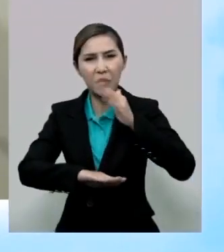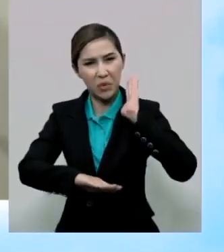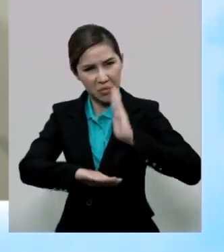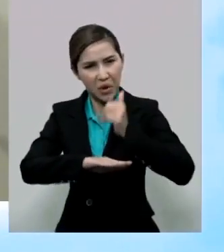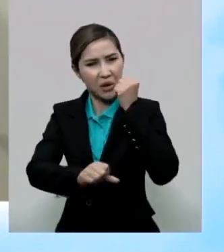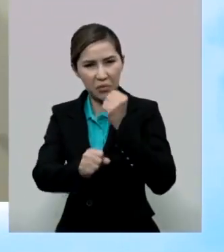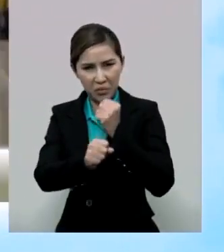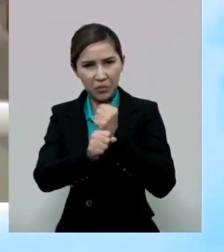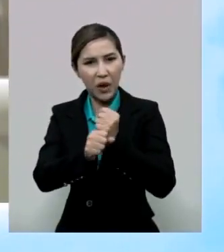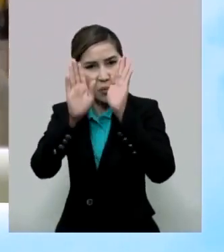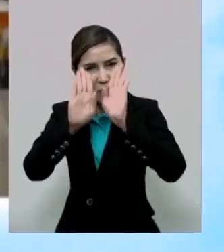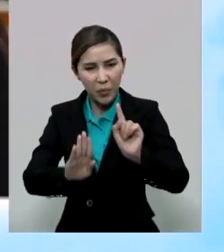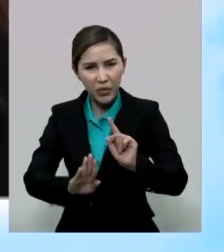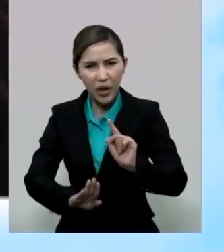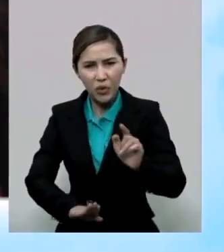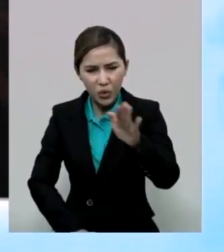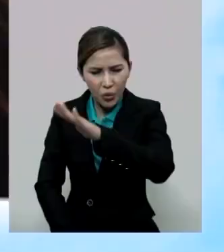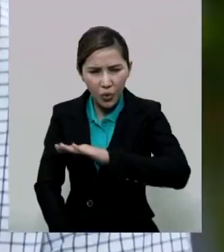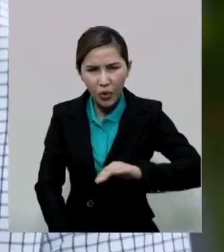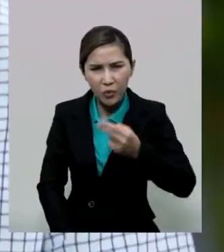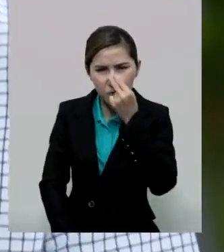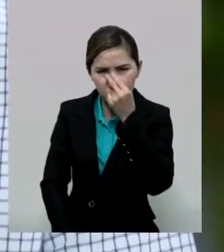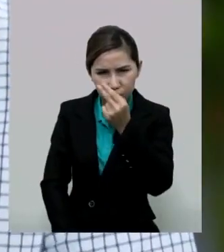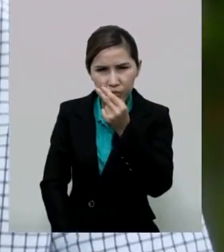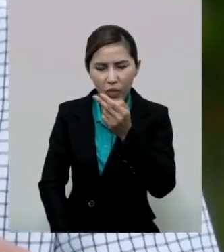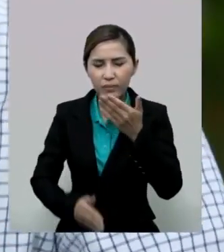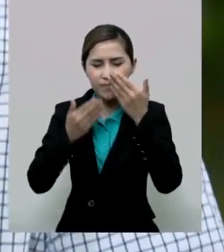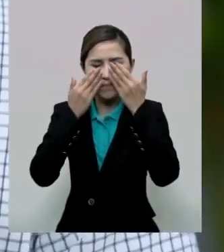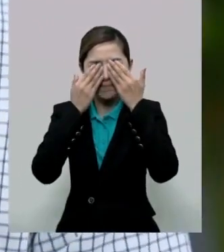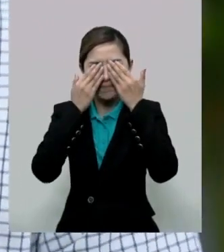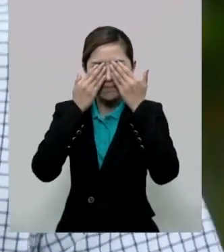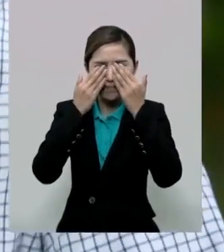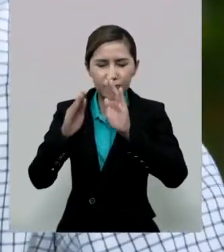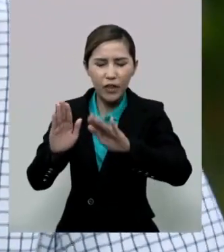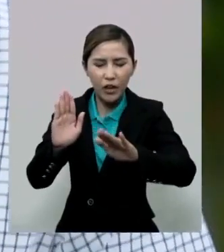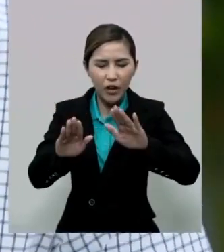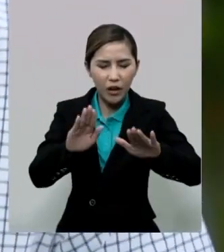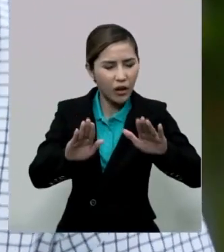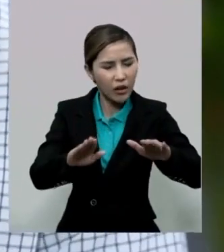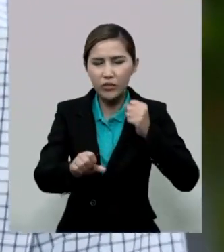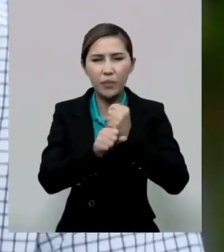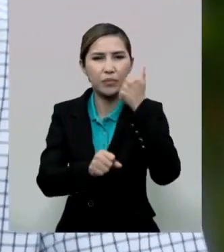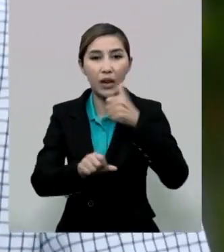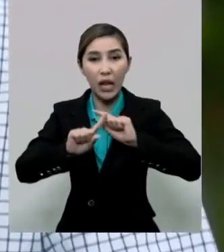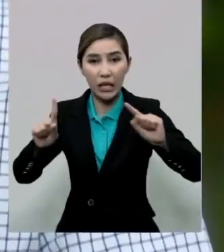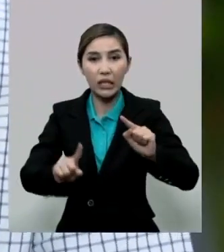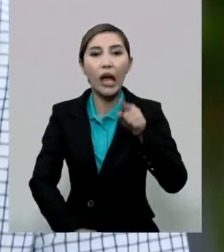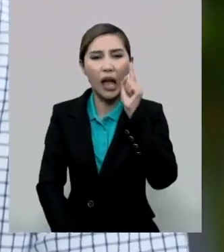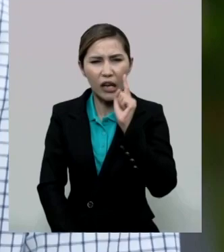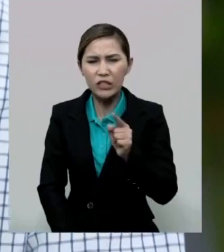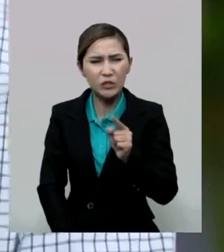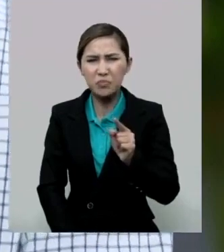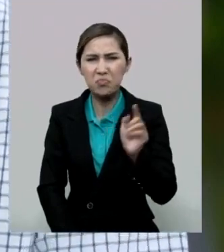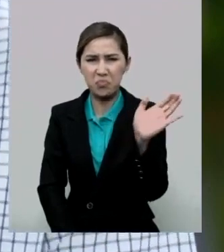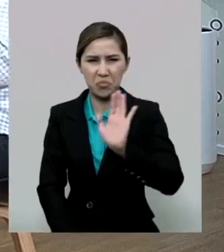ามารถหรือมีศักยภาพในการทำงานเพราะว่าส่วนใหญ่เราจะรู้สึกว่าแบบถ้าเราปิดตาเราก็ทำอะไรไม่ได้แต่จริงๆในความจริ